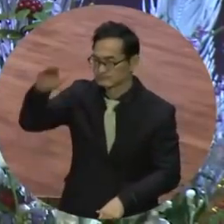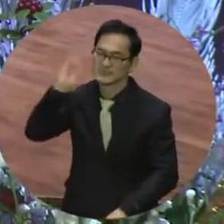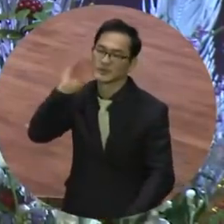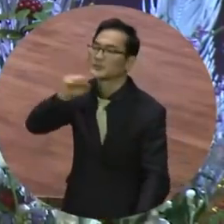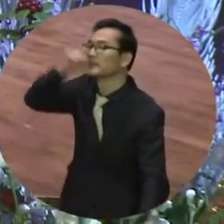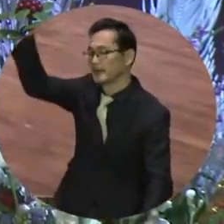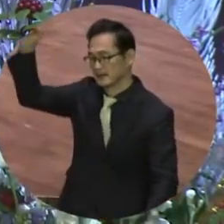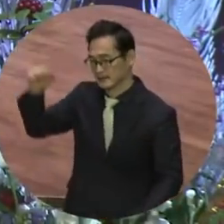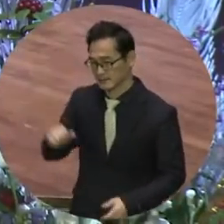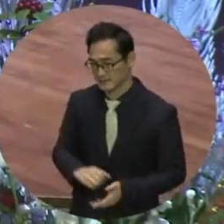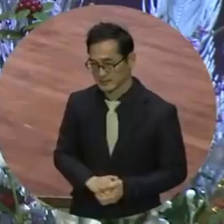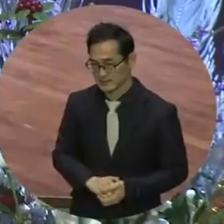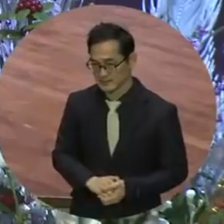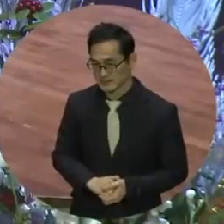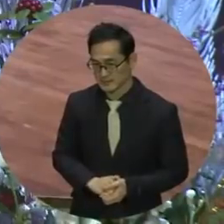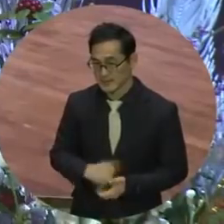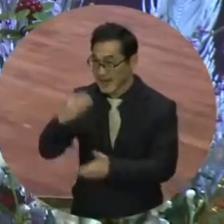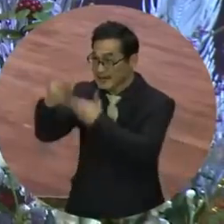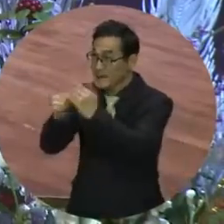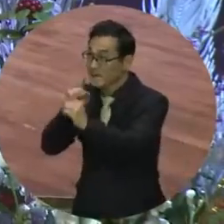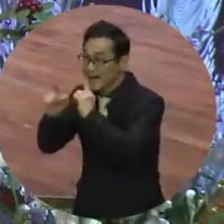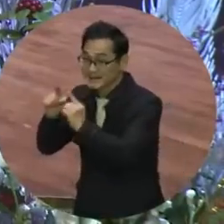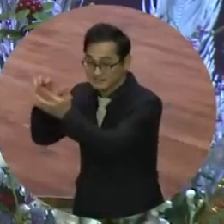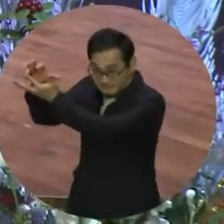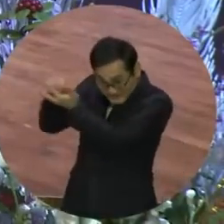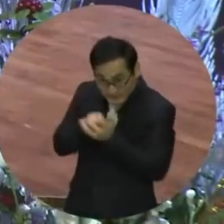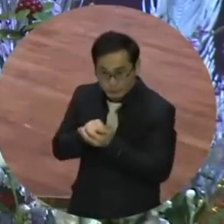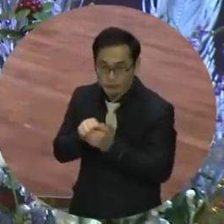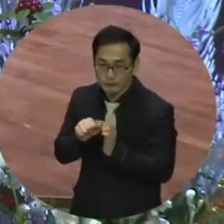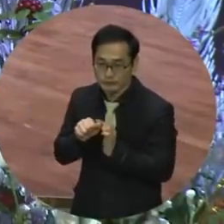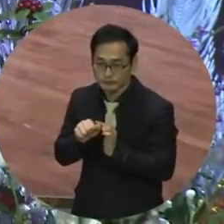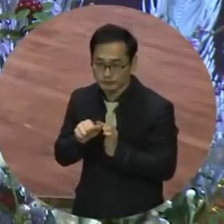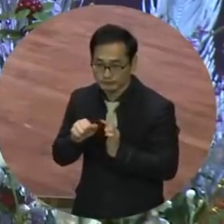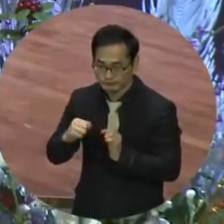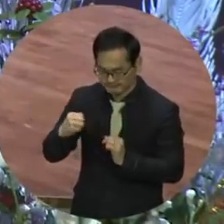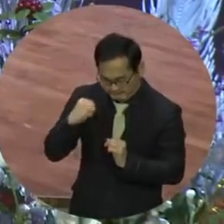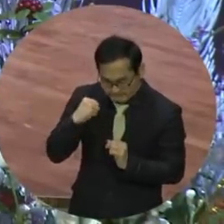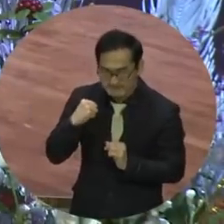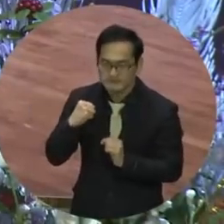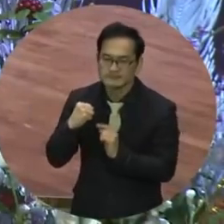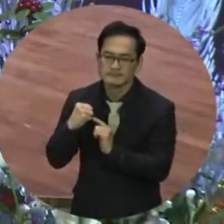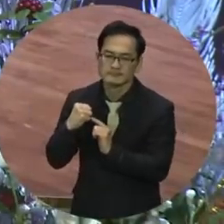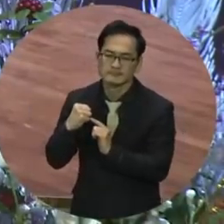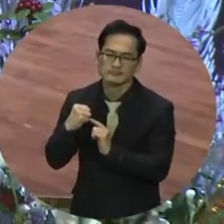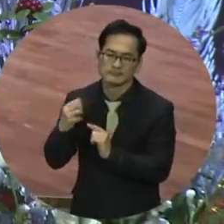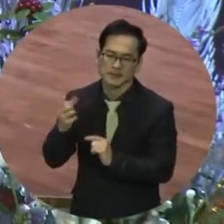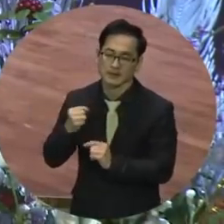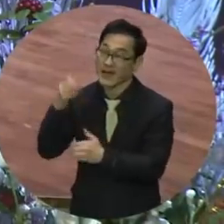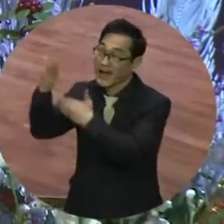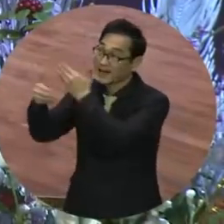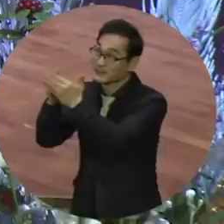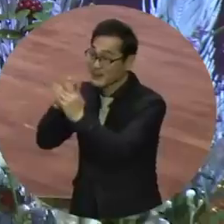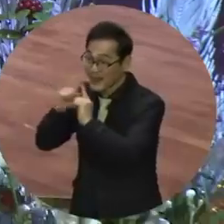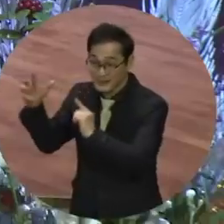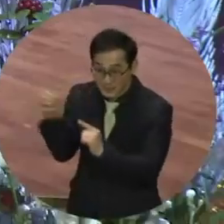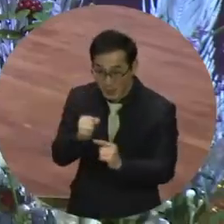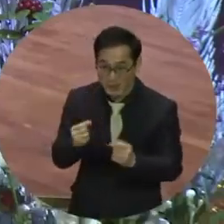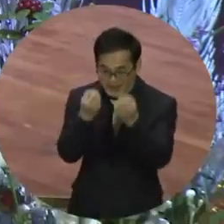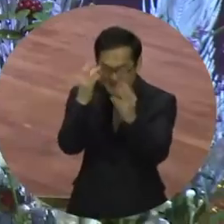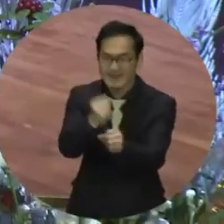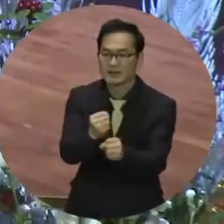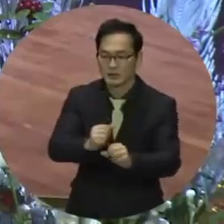뭐냐? 하나님의 말씀이에요. 하나님께서 이 말씀으로 모든 것을 창조하셨습니다. 말씀은 창조 능력이